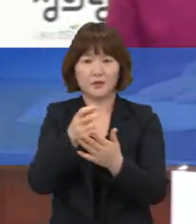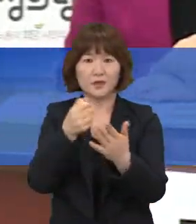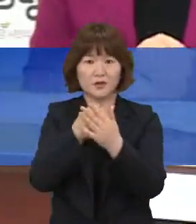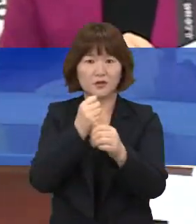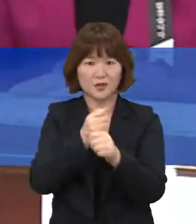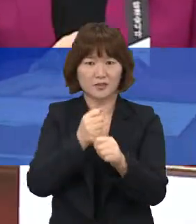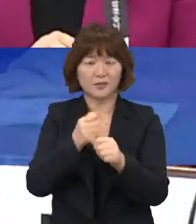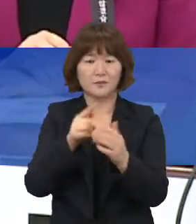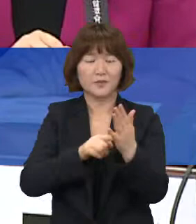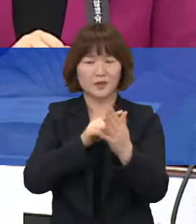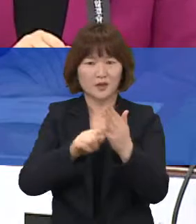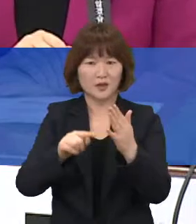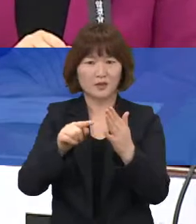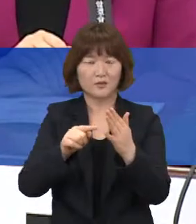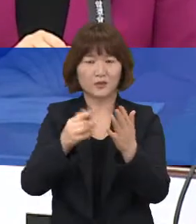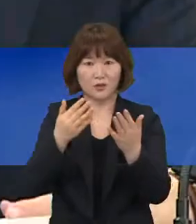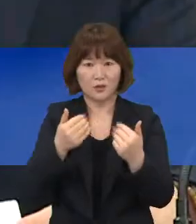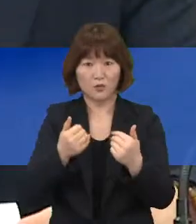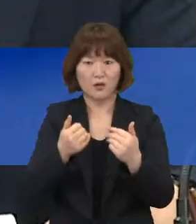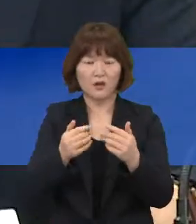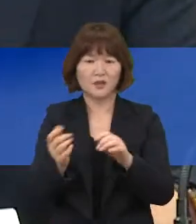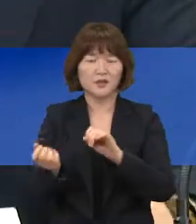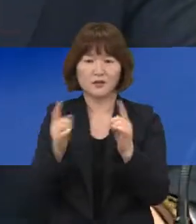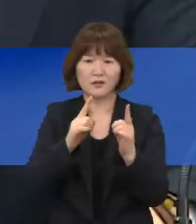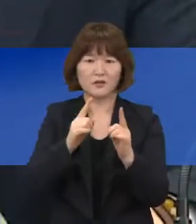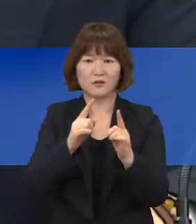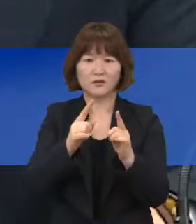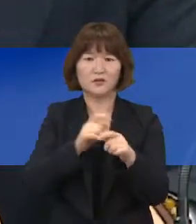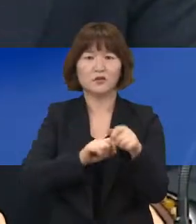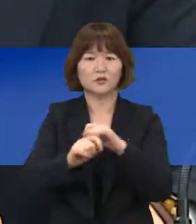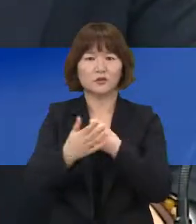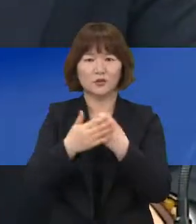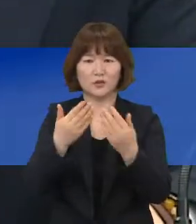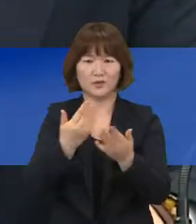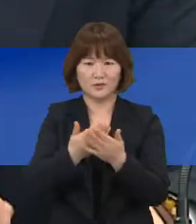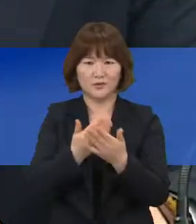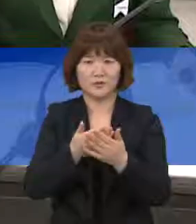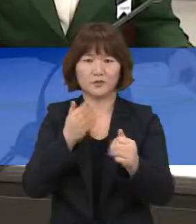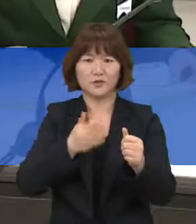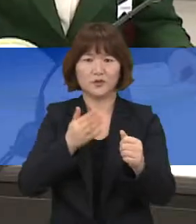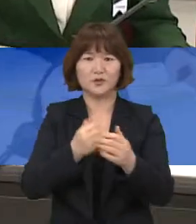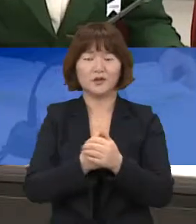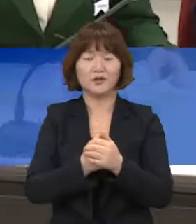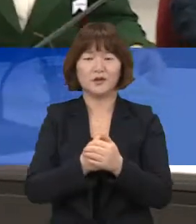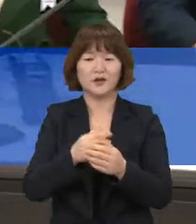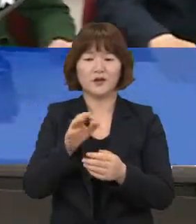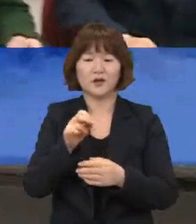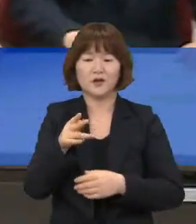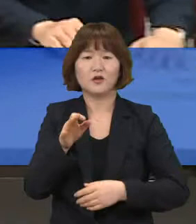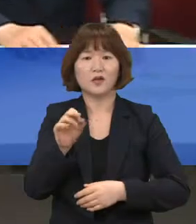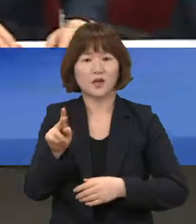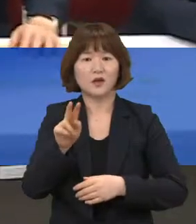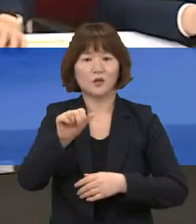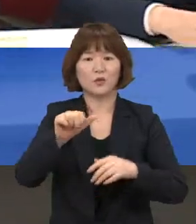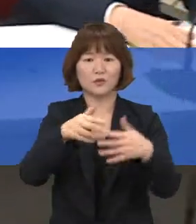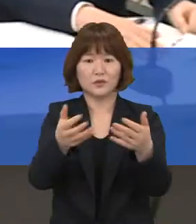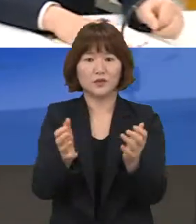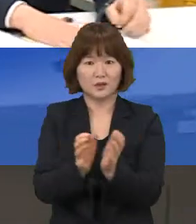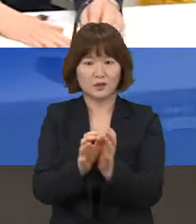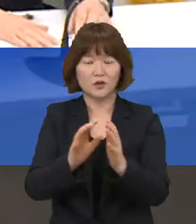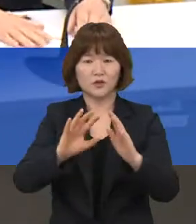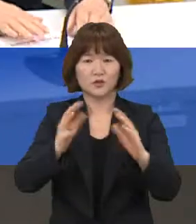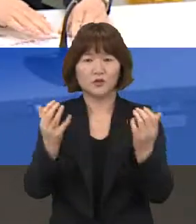배상과 지역 재건 이 이루어질 수 있도록 적극 지원해 달라 고 당부했습니다 이에 여 야 5당 원내대표 와